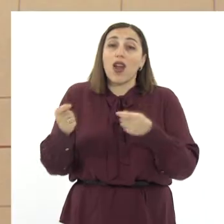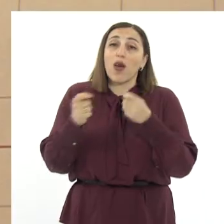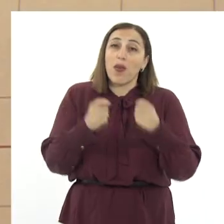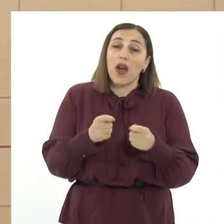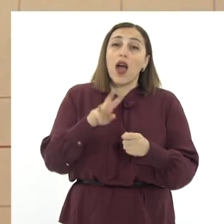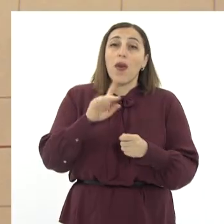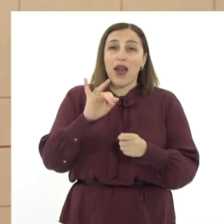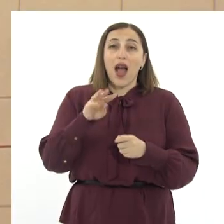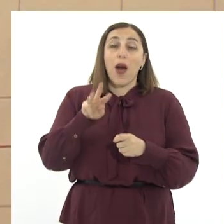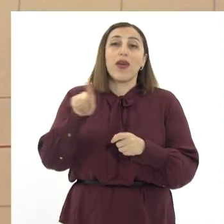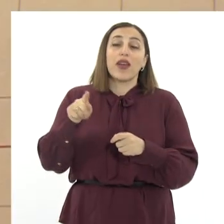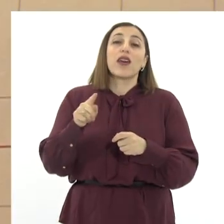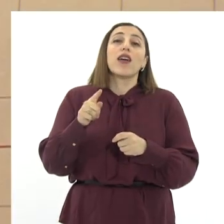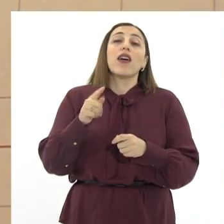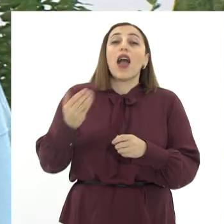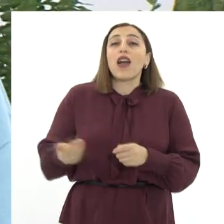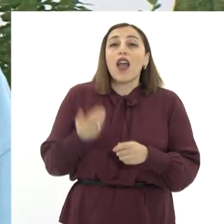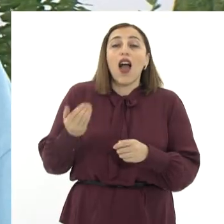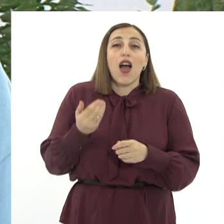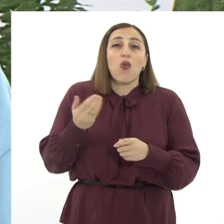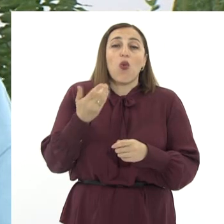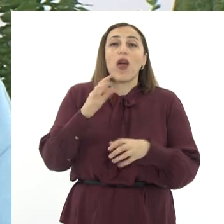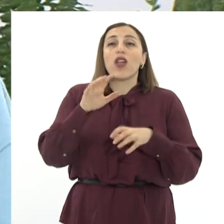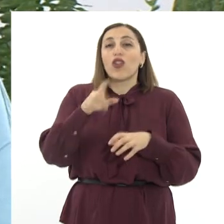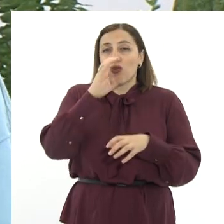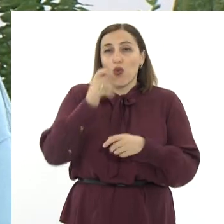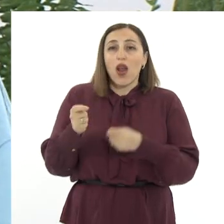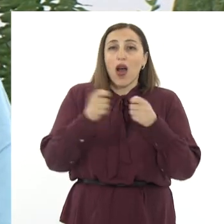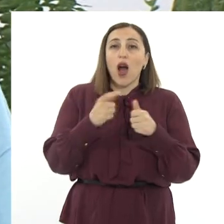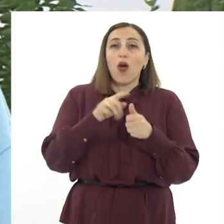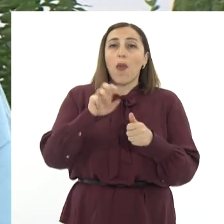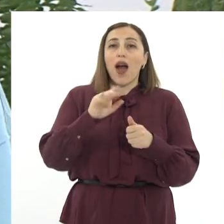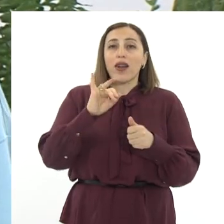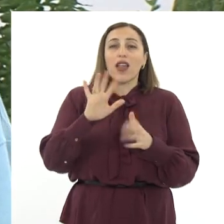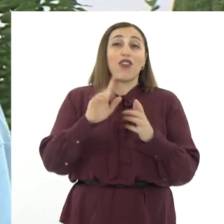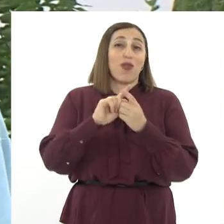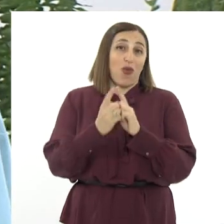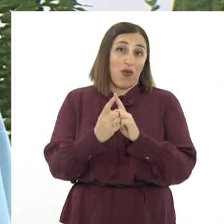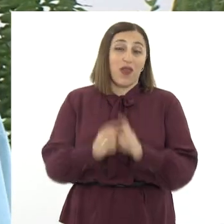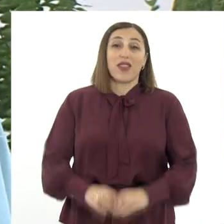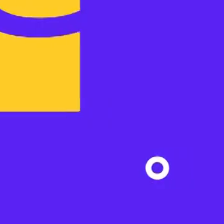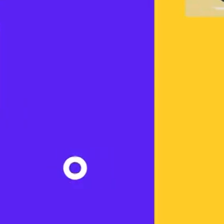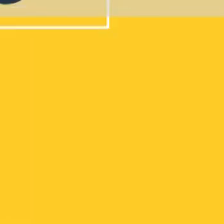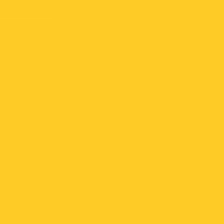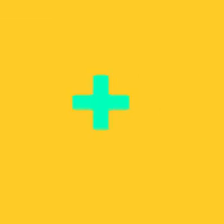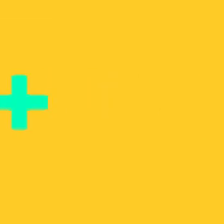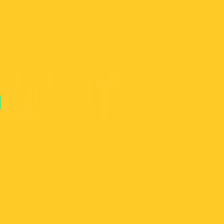բնակչին։ Այդպես արեց մեր հաջորդ հերոսը Մարիամը։ Նրա կյանքում շատ պատահական հայտնվեց Մարտին ու միանգամից շատ բան փոխեց։